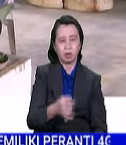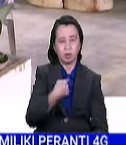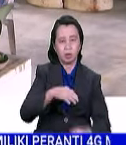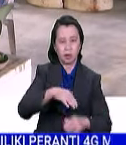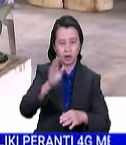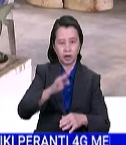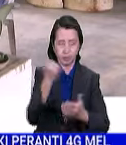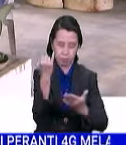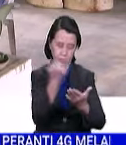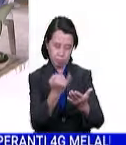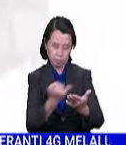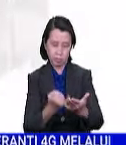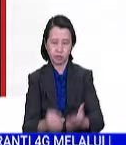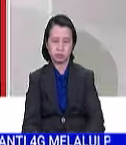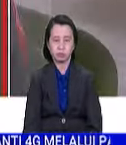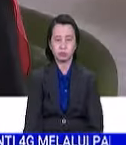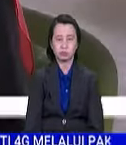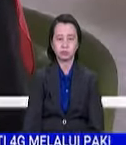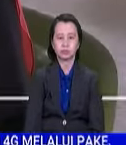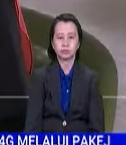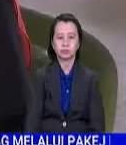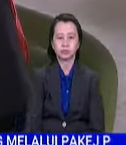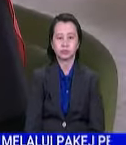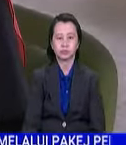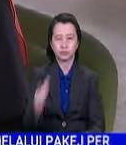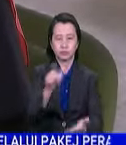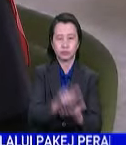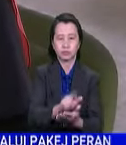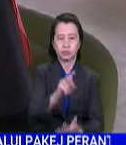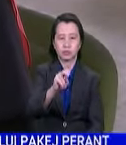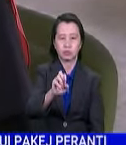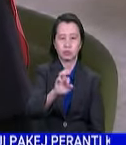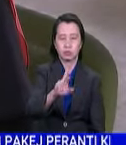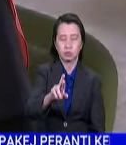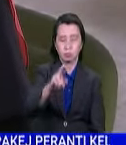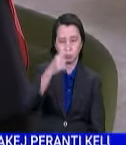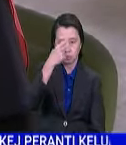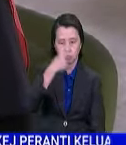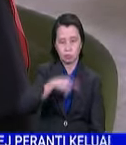lebih pada ukiran sebelum ni. Laporan Nur Syahana Kamarudin, Berita RTM.